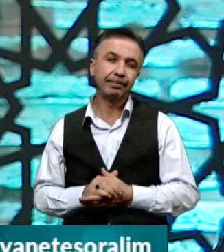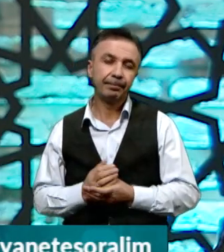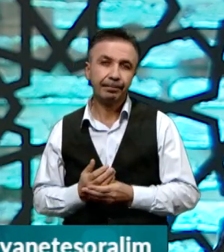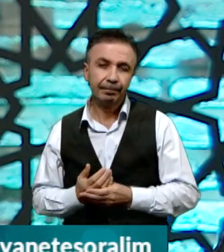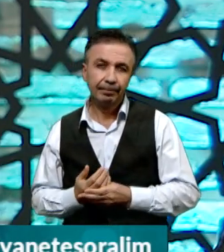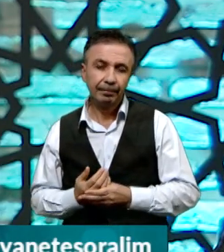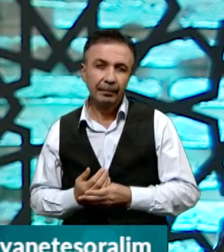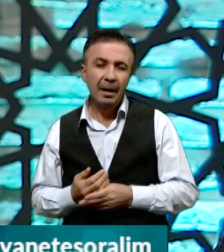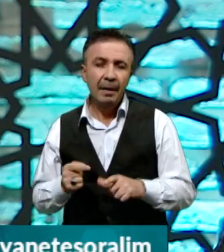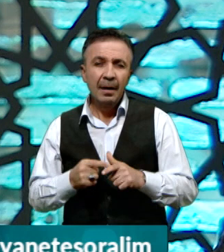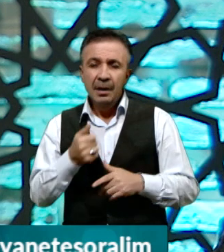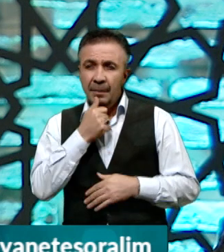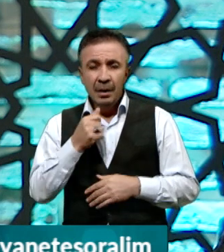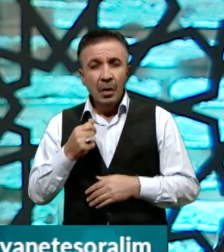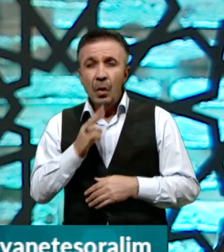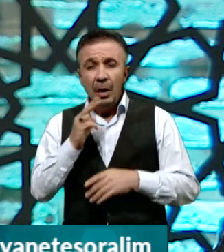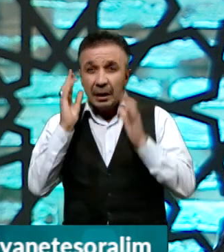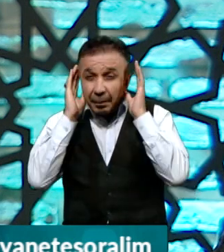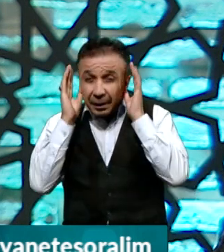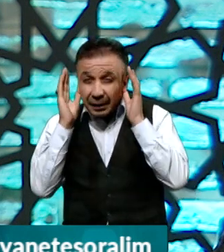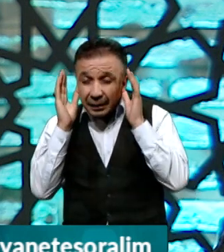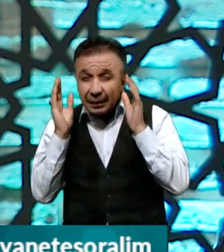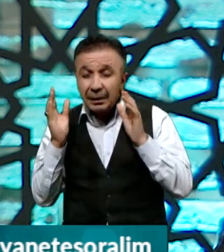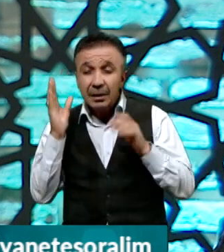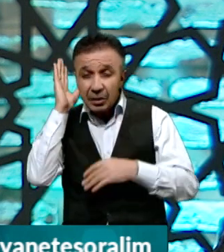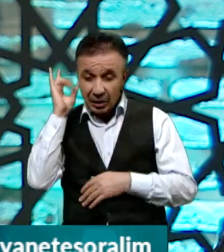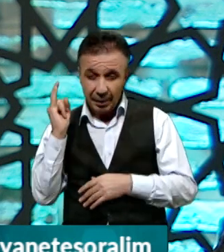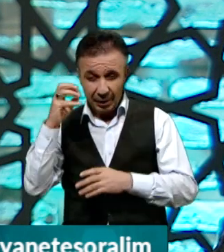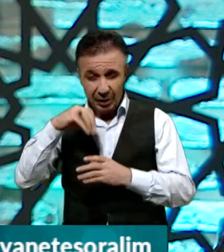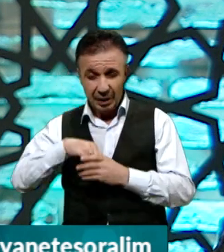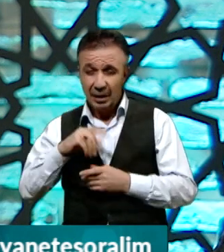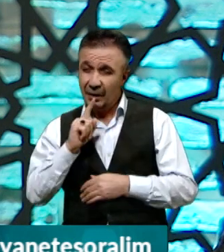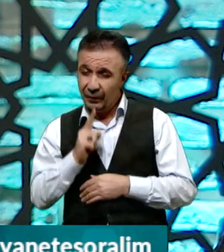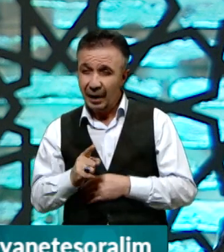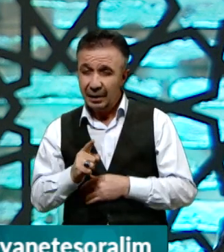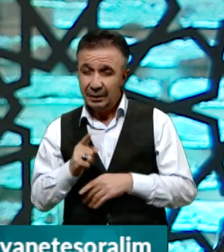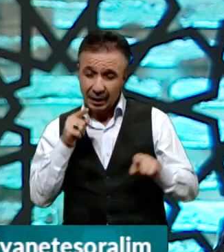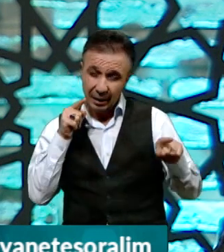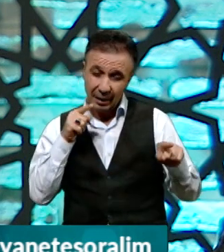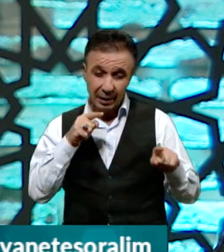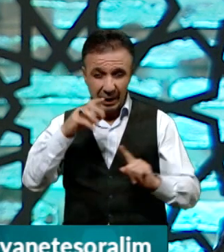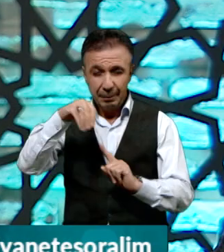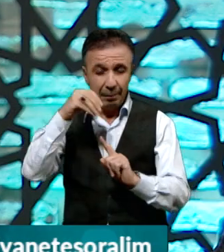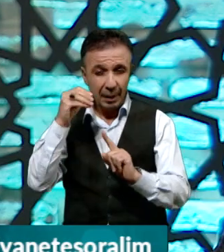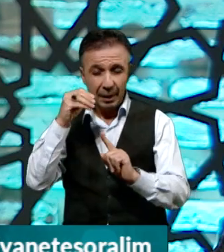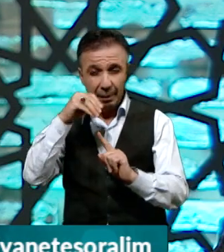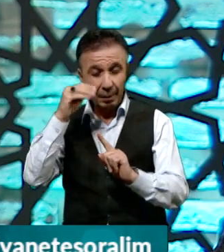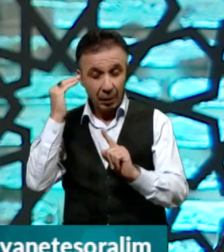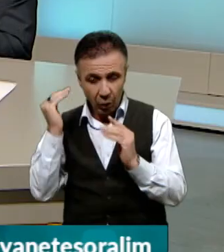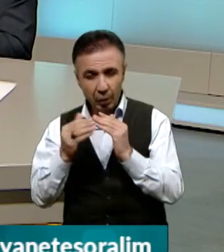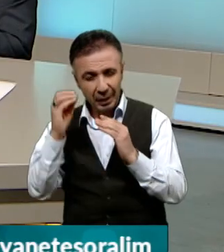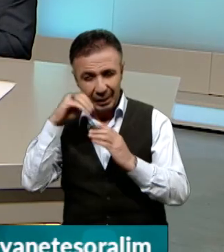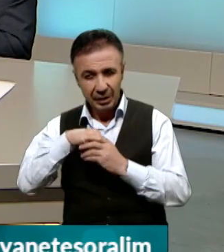telefona döneceğim. Fevzi Bey, öğle namazında camideyken farza yetişmek maksatlı öğle namazının ilk sünnetinde,